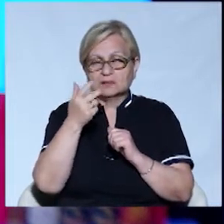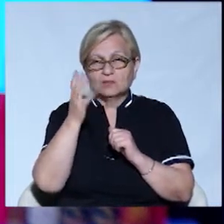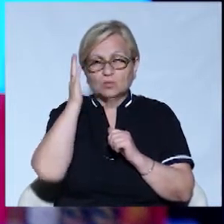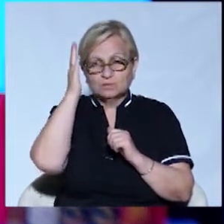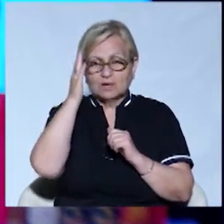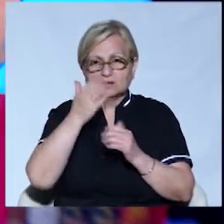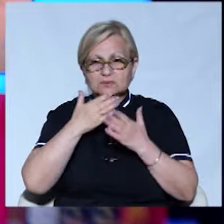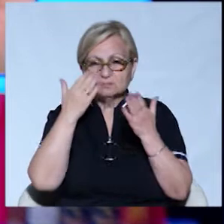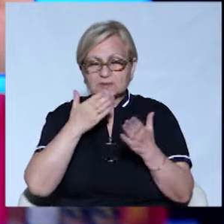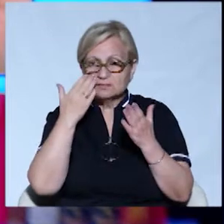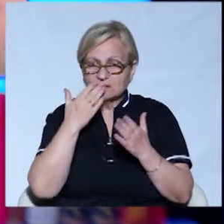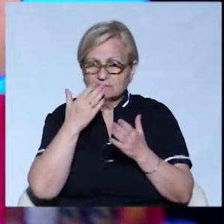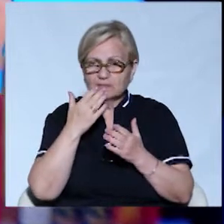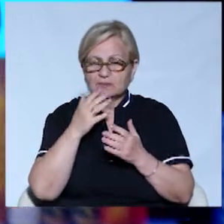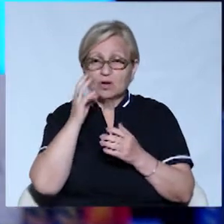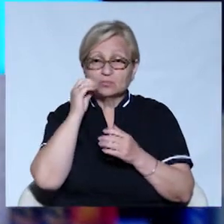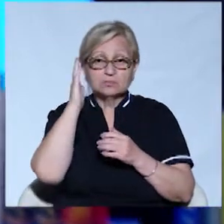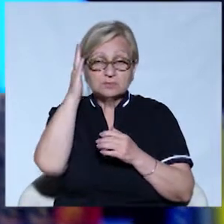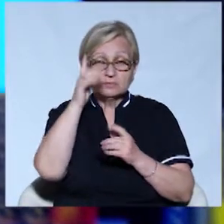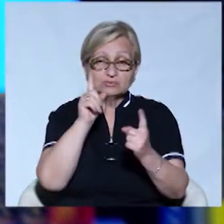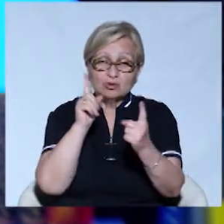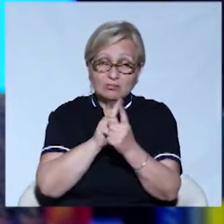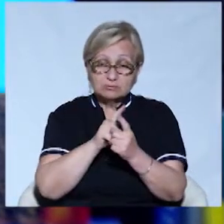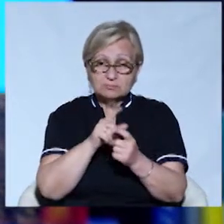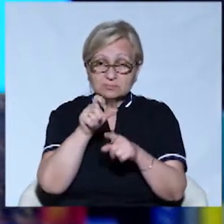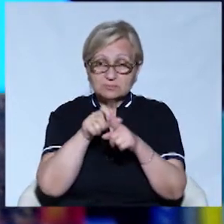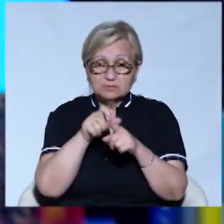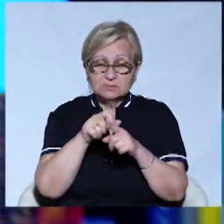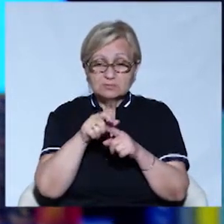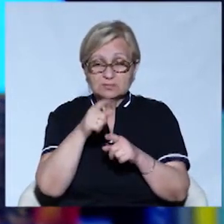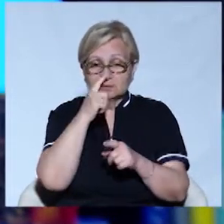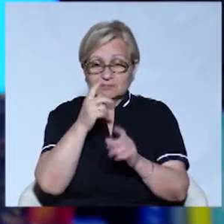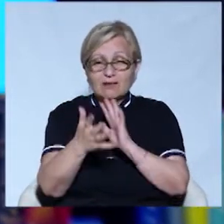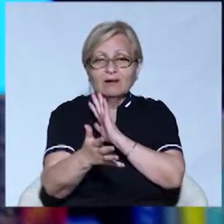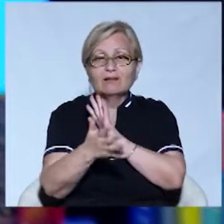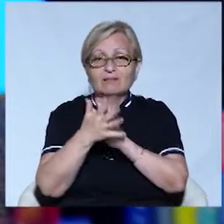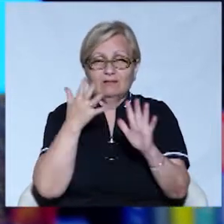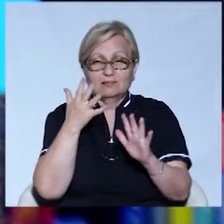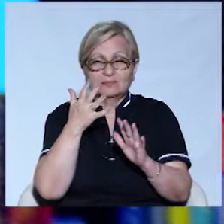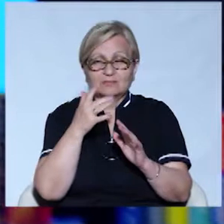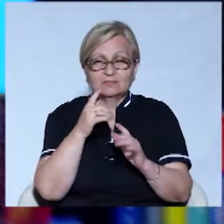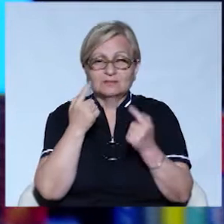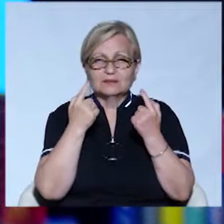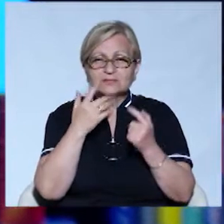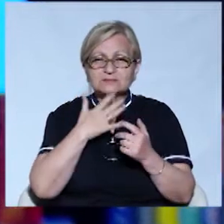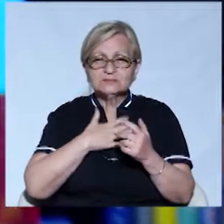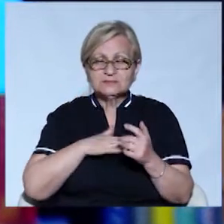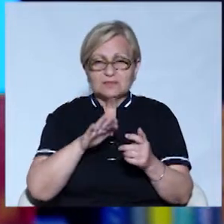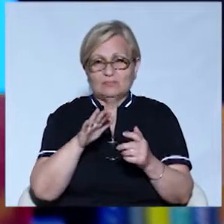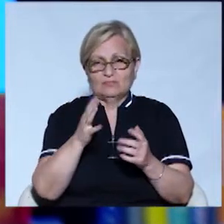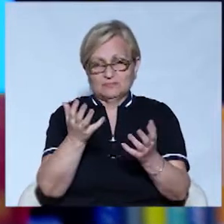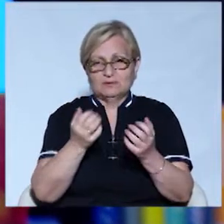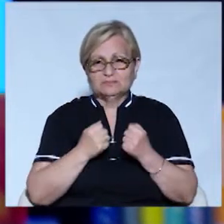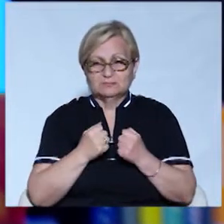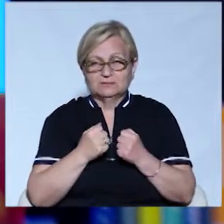უნდა გახდეთ და შემდეგ როცა შეგხვდებათ, ამოიცნობთ და დიდ სიამოვნებას